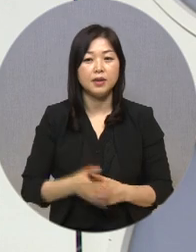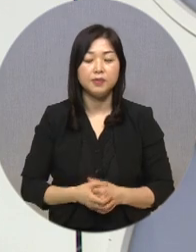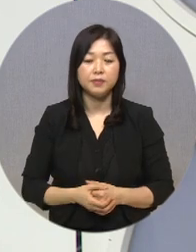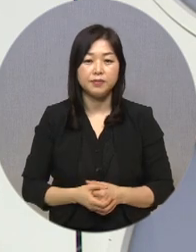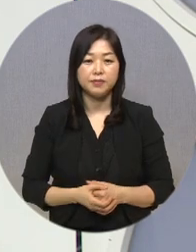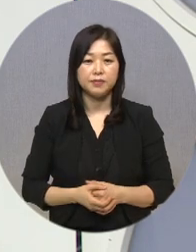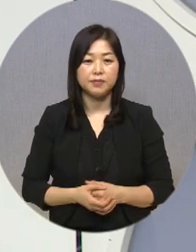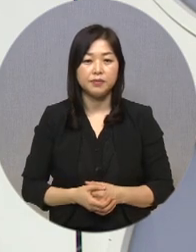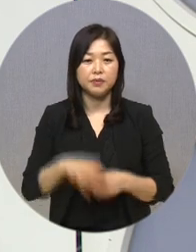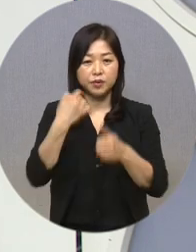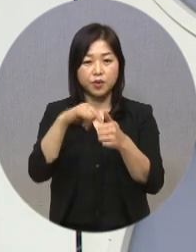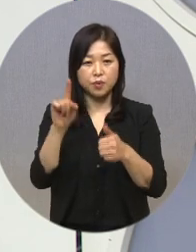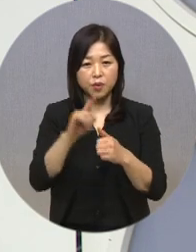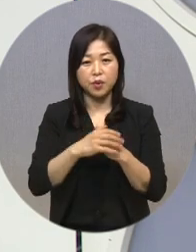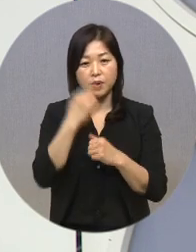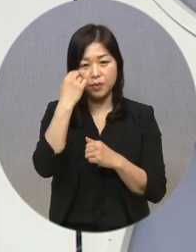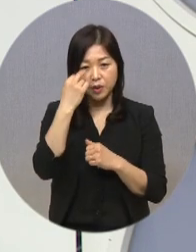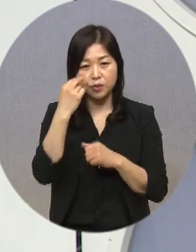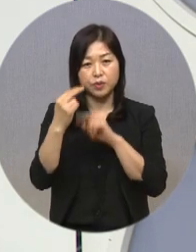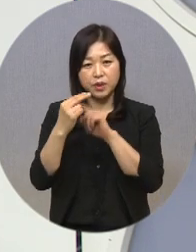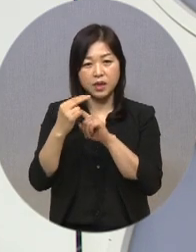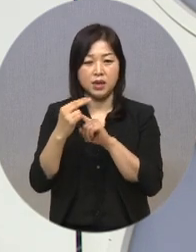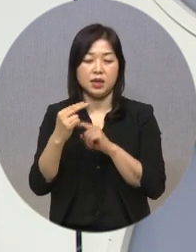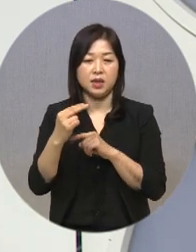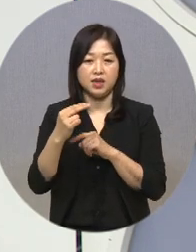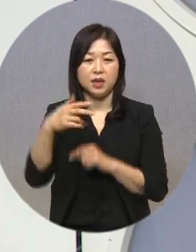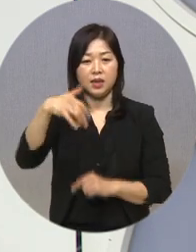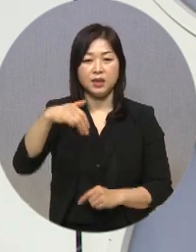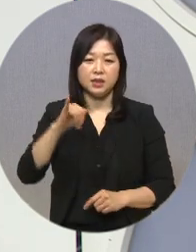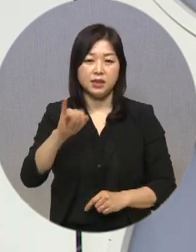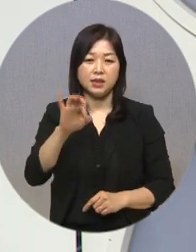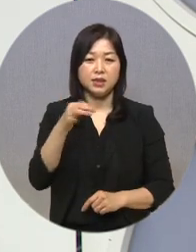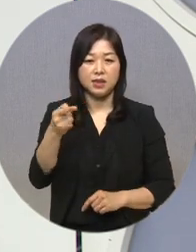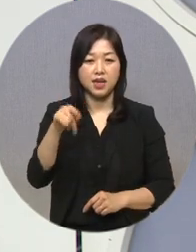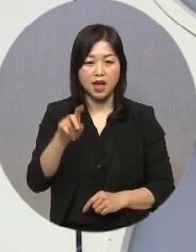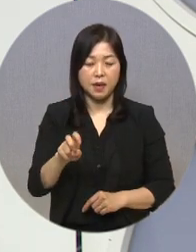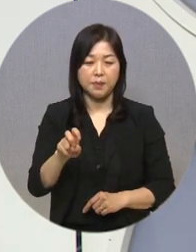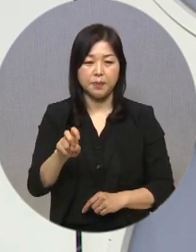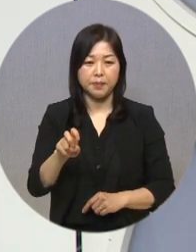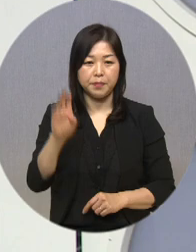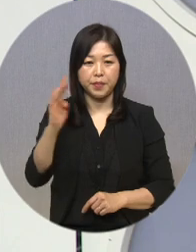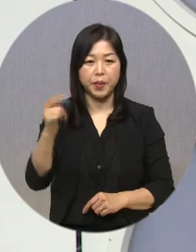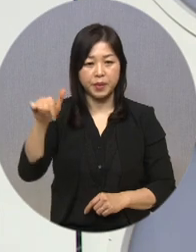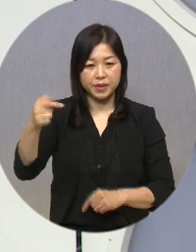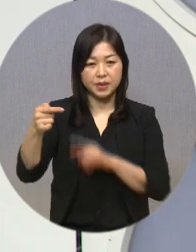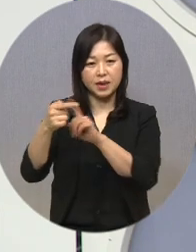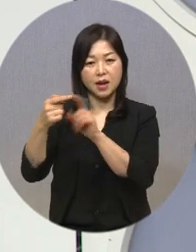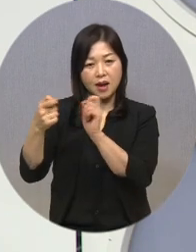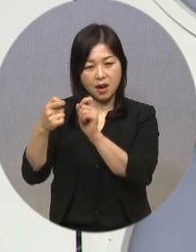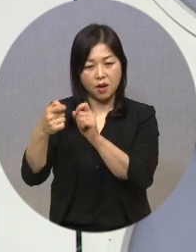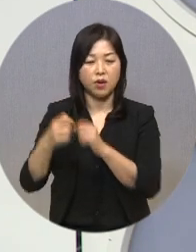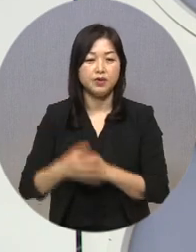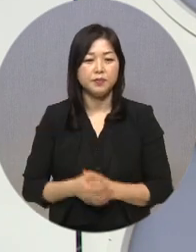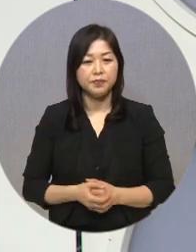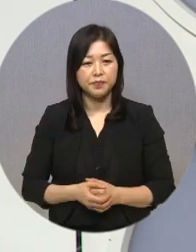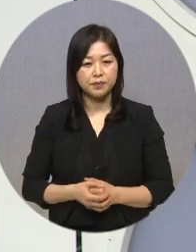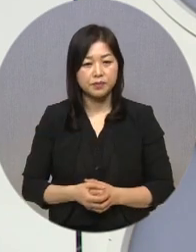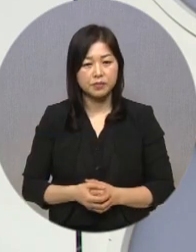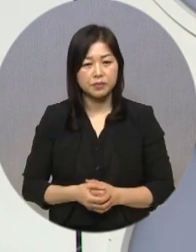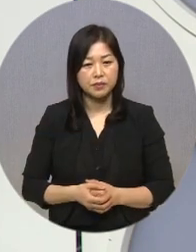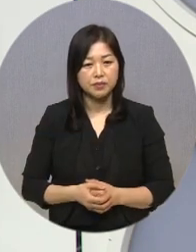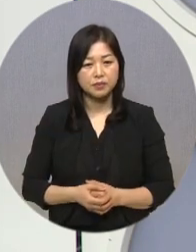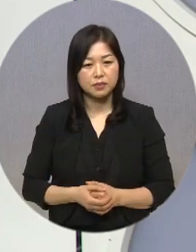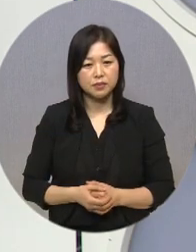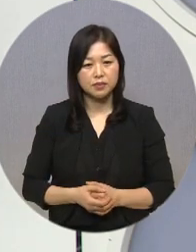뭡니까? 교육 프로그램이 미국을 제가 미국 저 뭐야 체험보고 가깝기 때문에